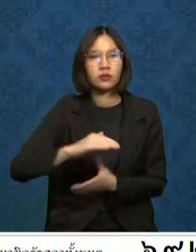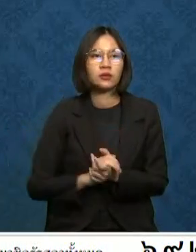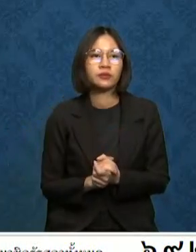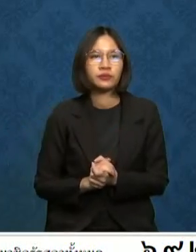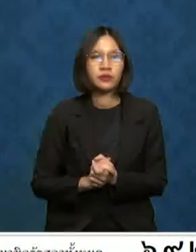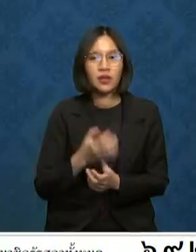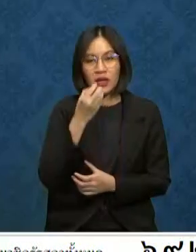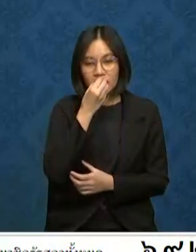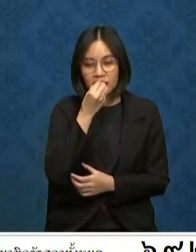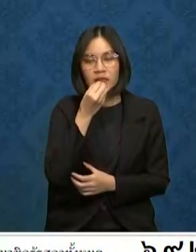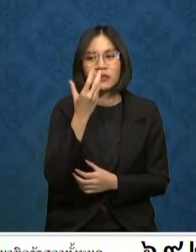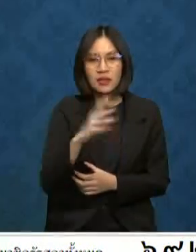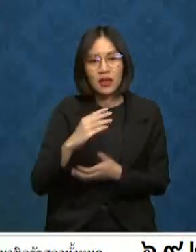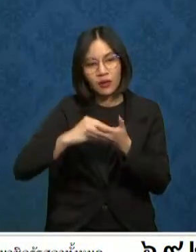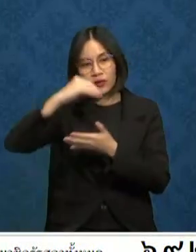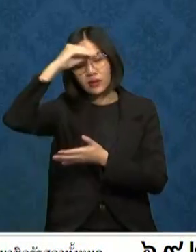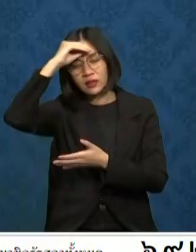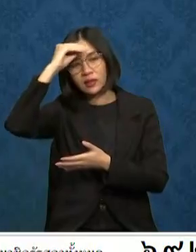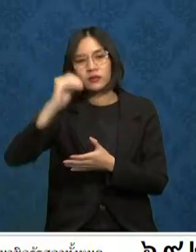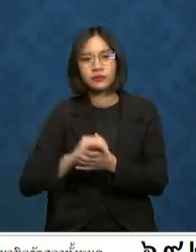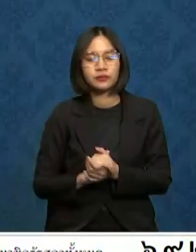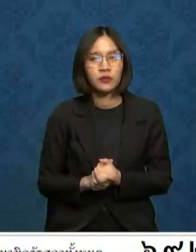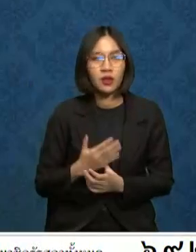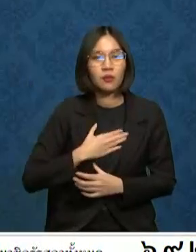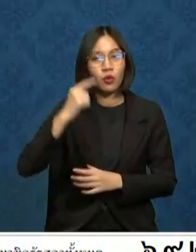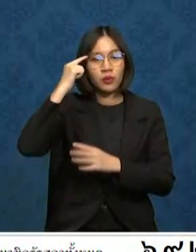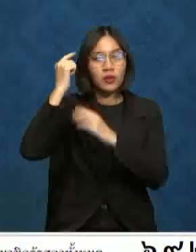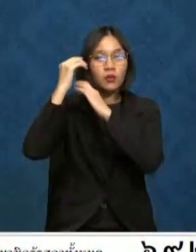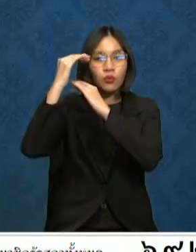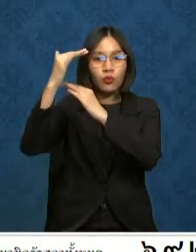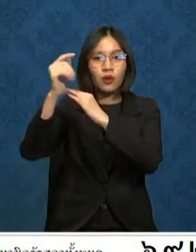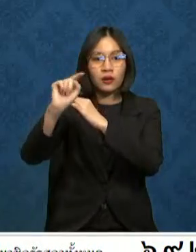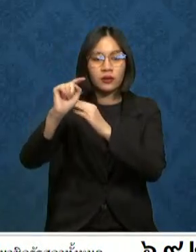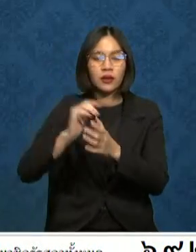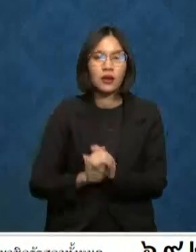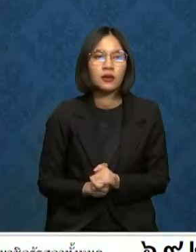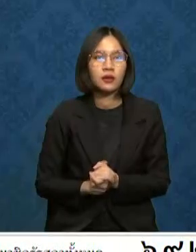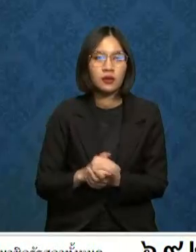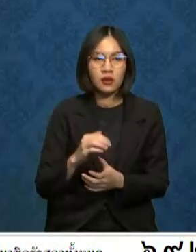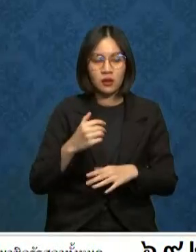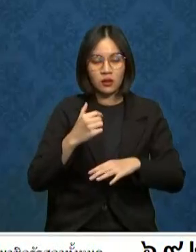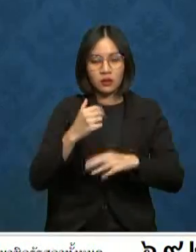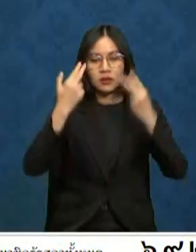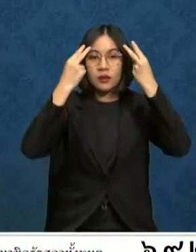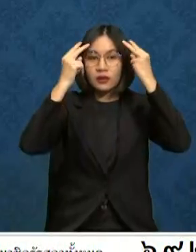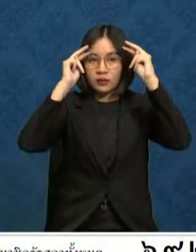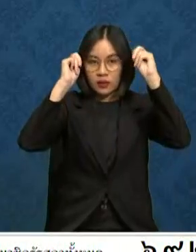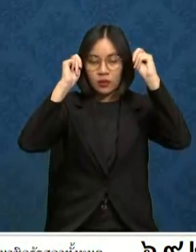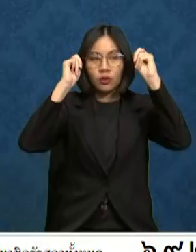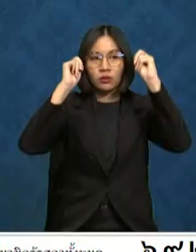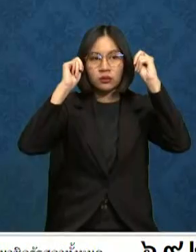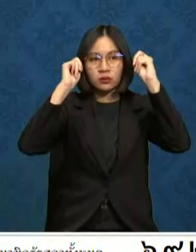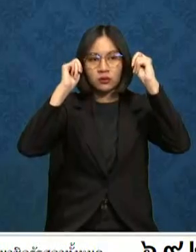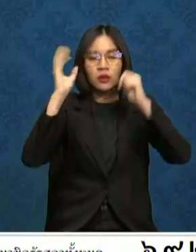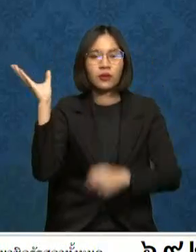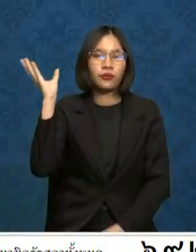ประทานก่อนเข้าเรียนทุกวันครับผมหวังเป็นอย่างยิ่งว่าเมื่อท่านรัฐนายกรัฐมนตรี